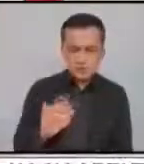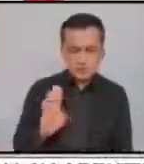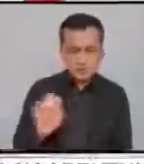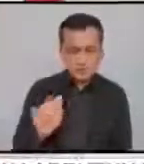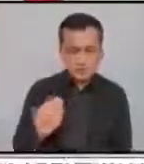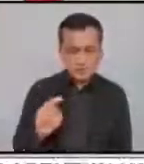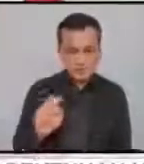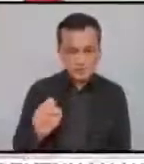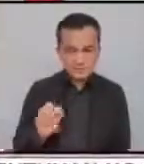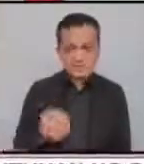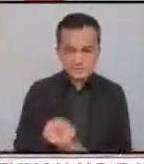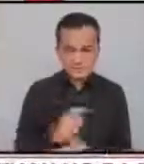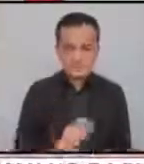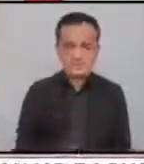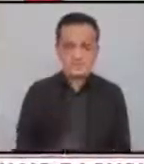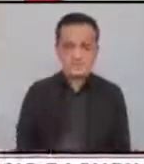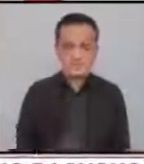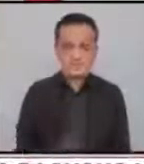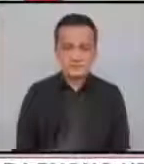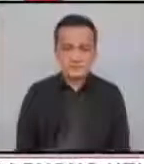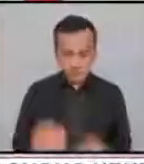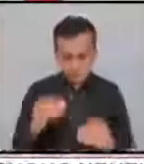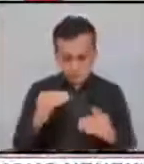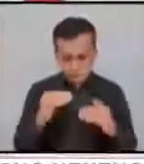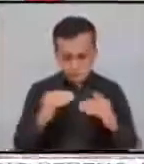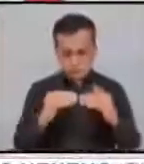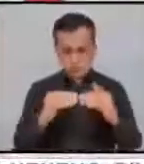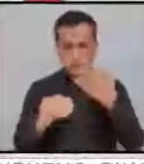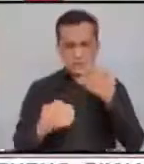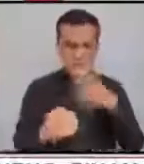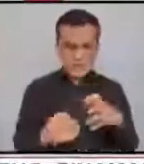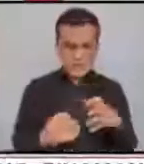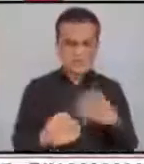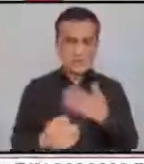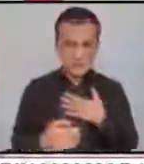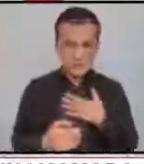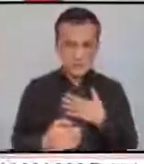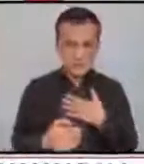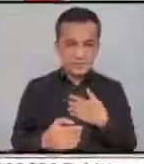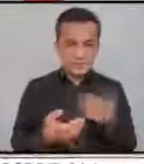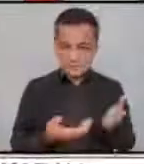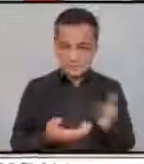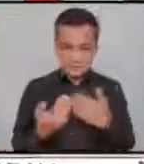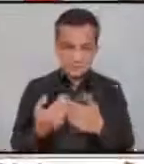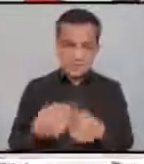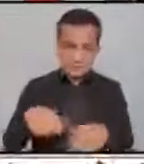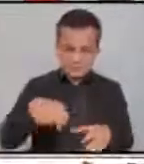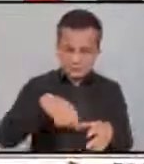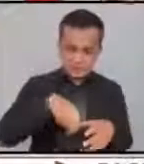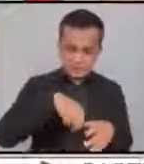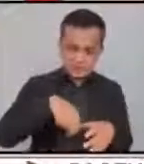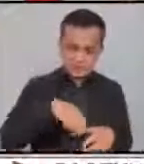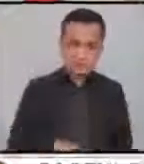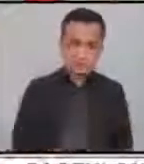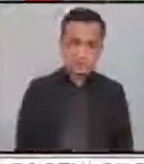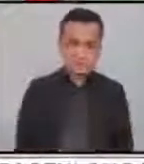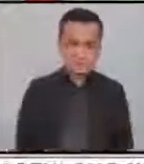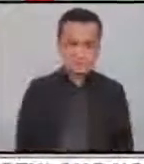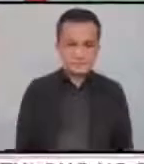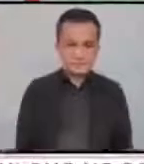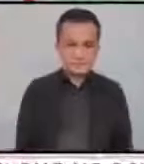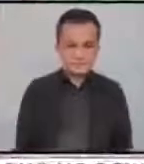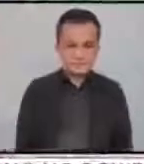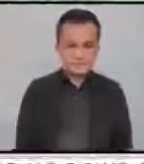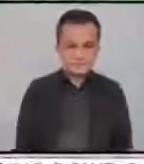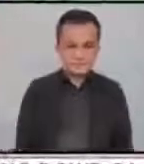So, ito, kapag na-reach nyo na po yung temperature na gusto nyo, pwede nyo siyang alisin sa burner. Okay. Tapos, dapat ang galing saksakan. Baka mamaya